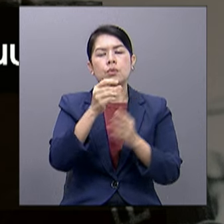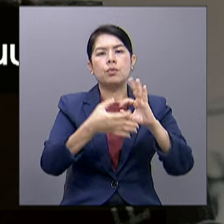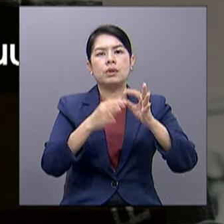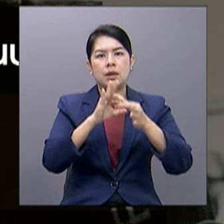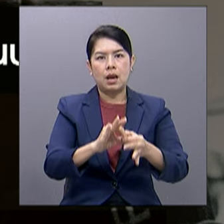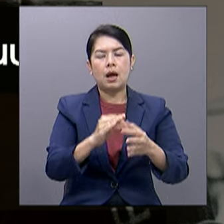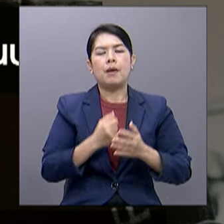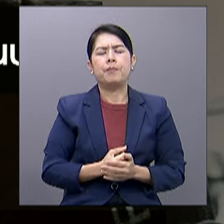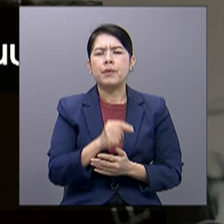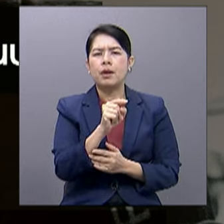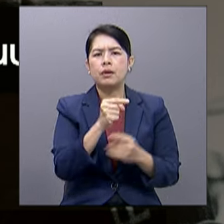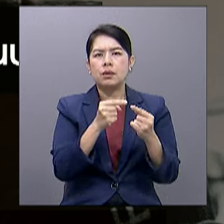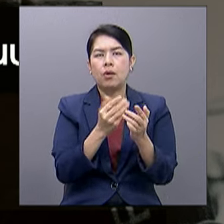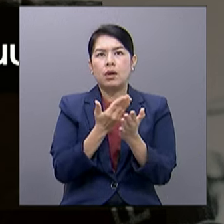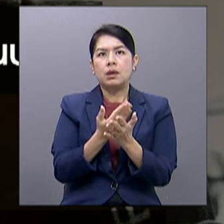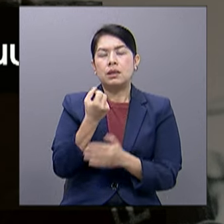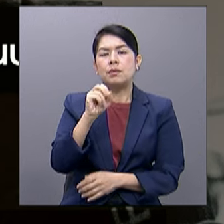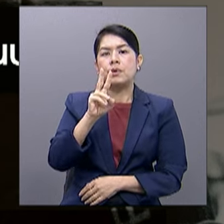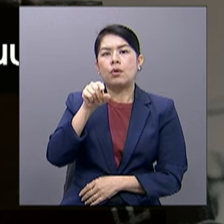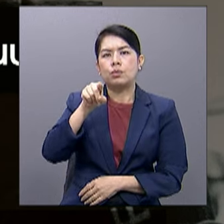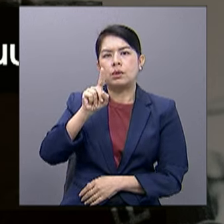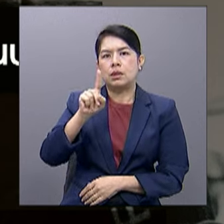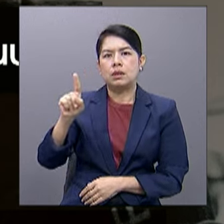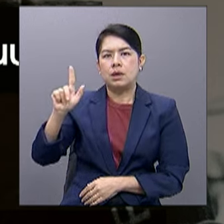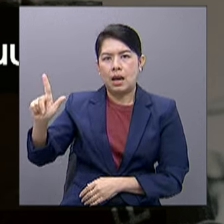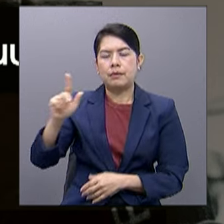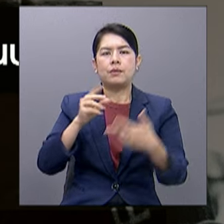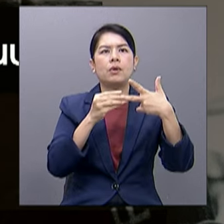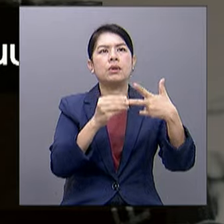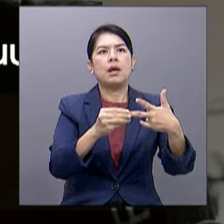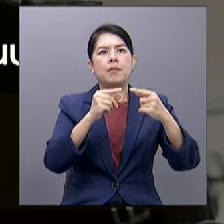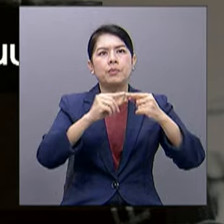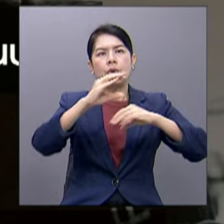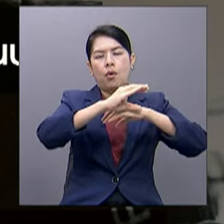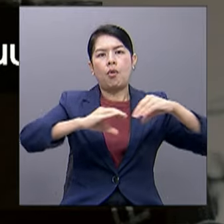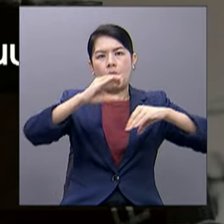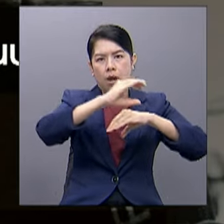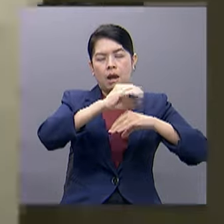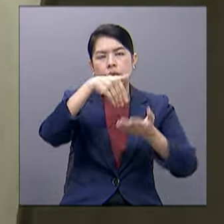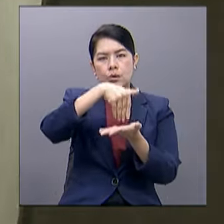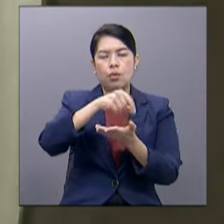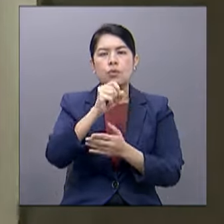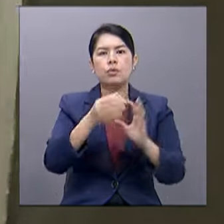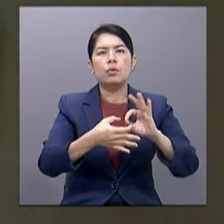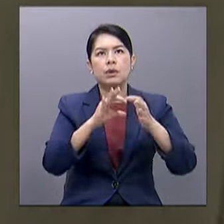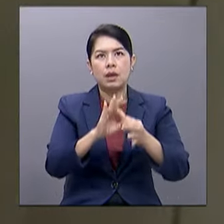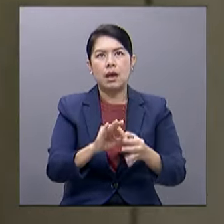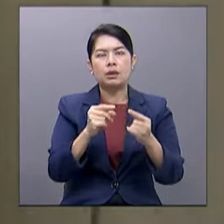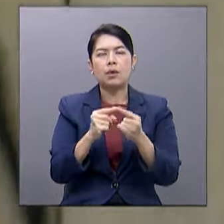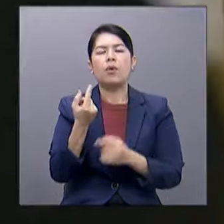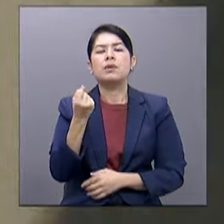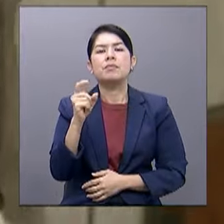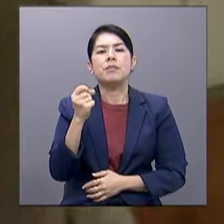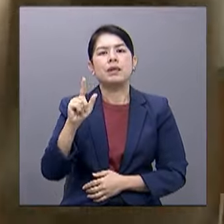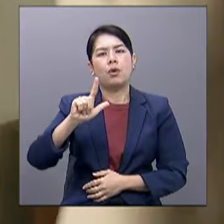พรรษาอีก 12ล้านกว่าและ 3ก็คือโครงการสำหรับศูนย์กีฬามิตรไมตรีอีก 11ล้านบาท